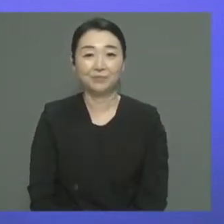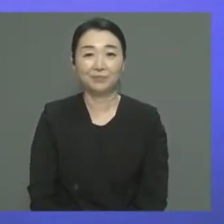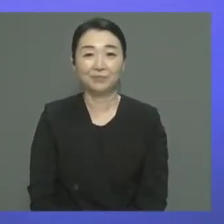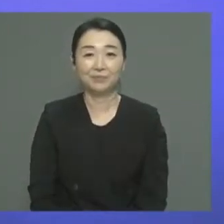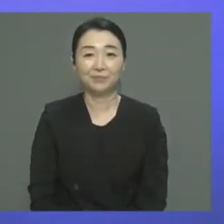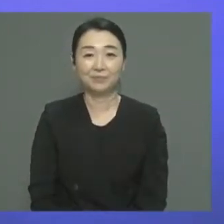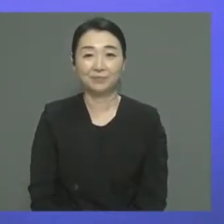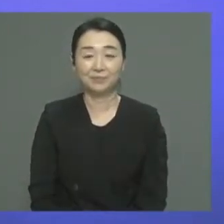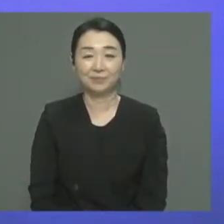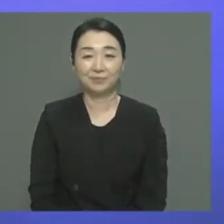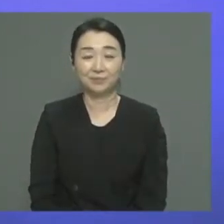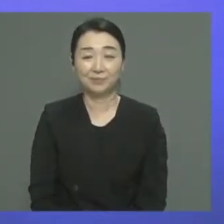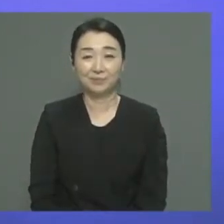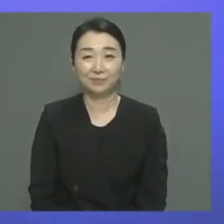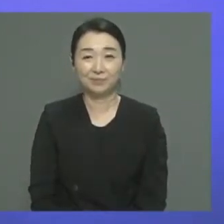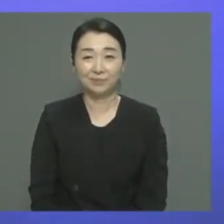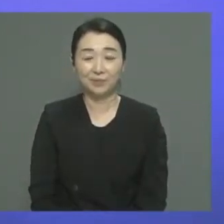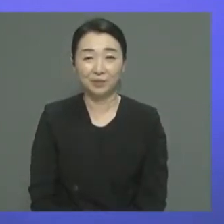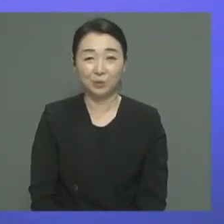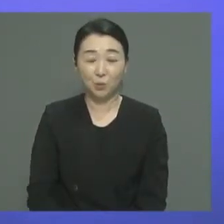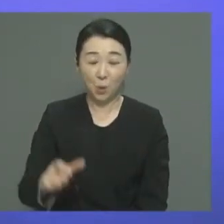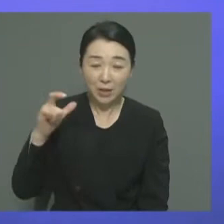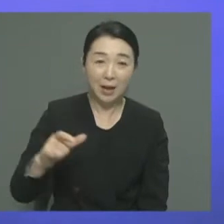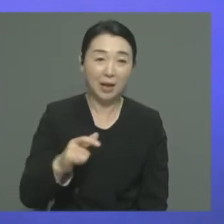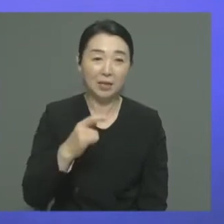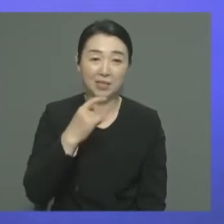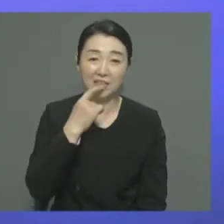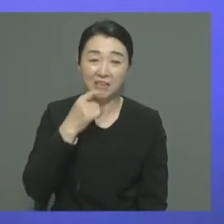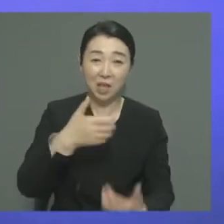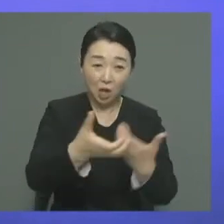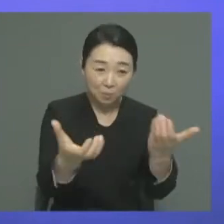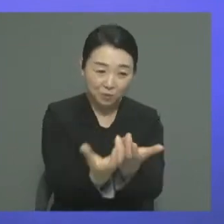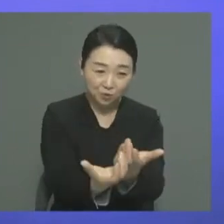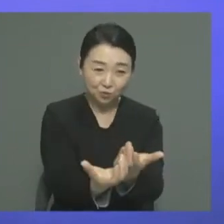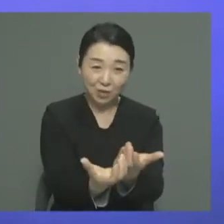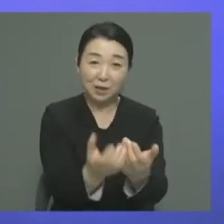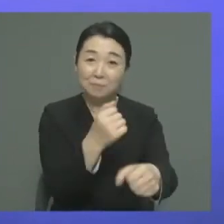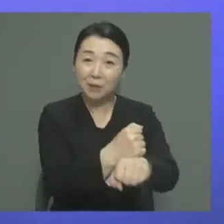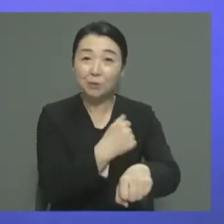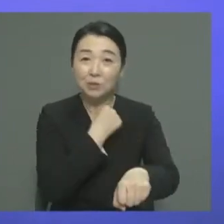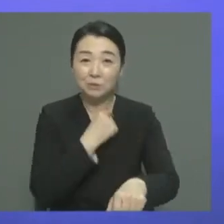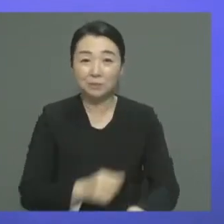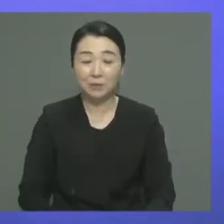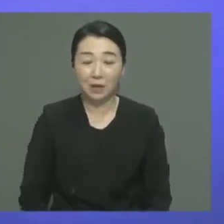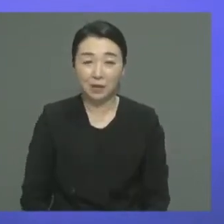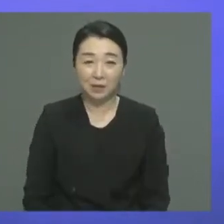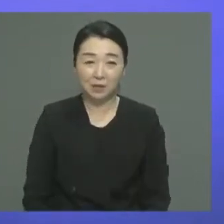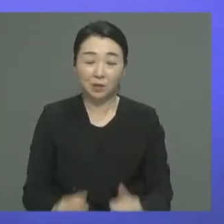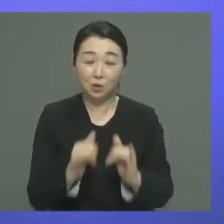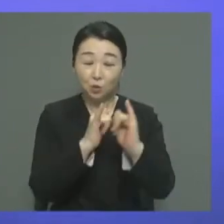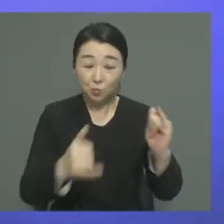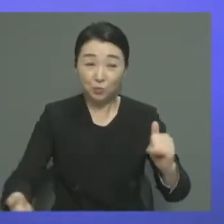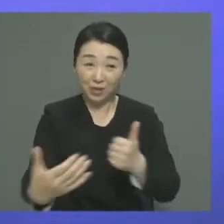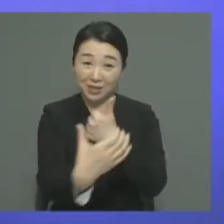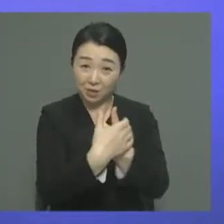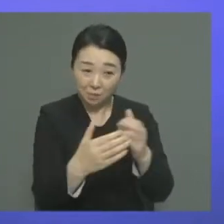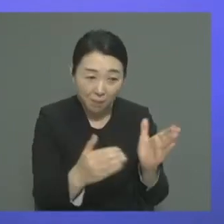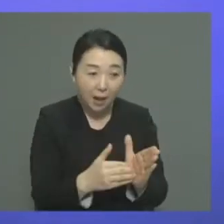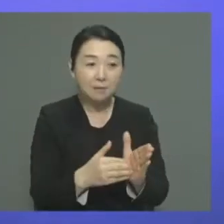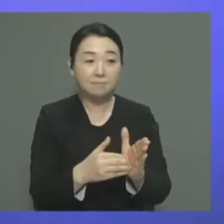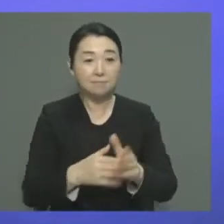합리적 이면서도 강한 민주당을 만들겠습니다 국민이 부여한 권한을 망설이지 않고